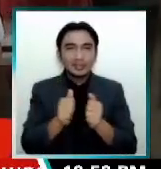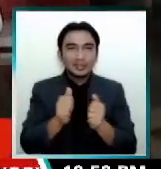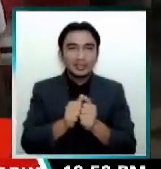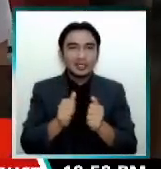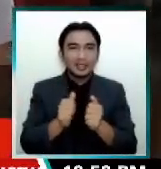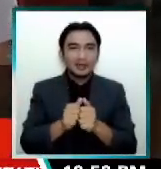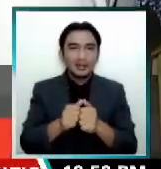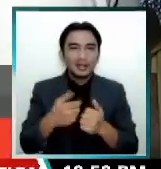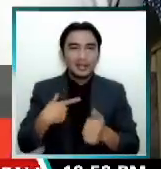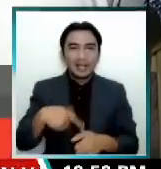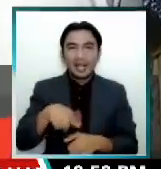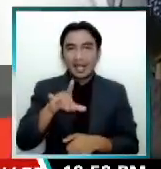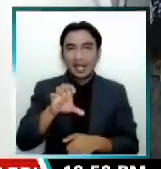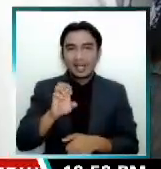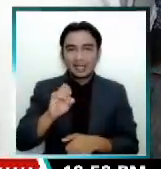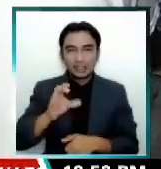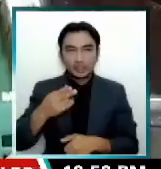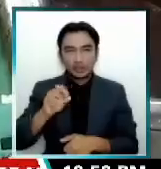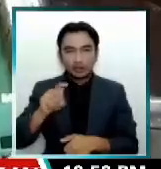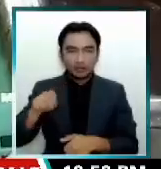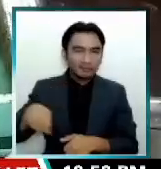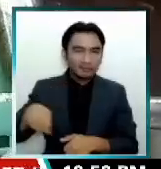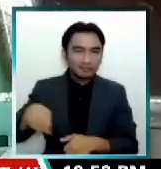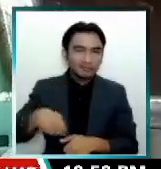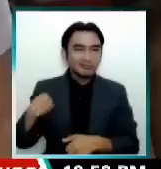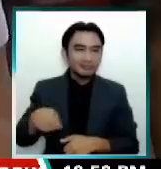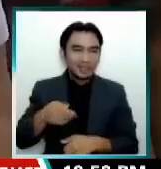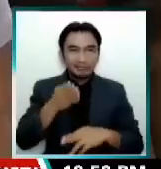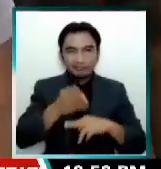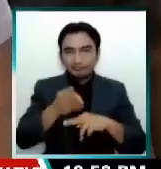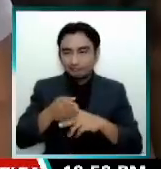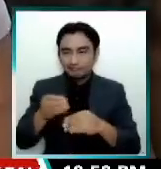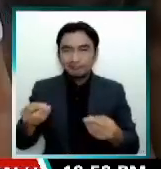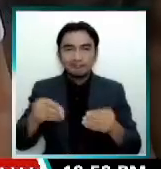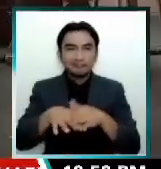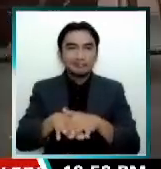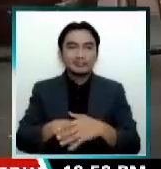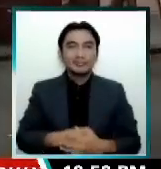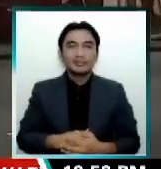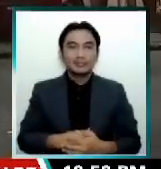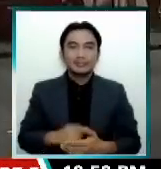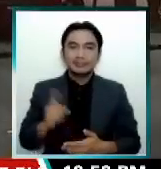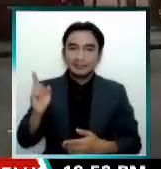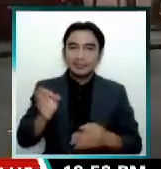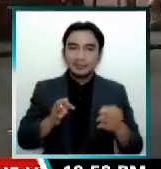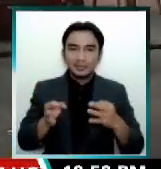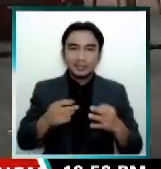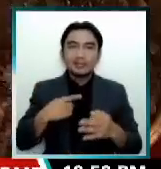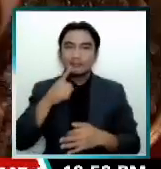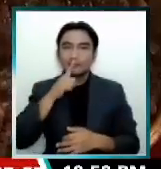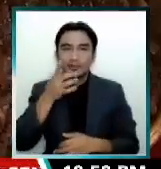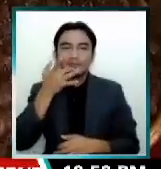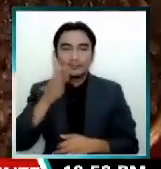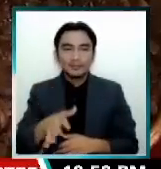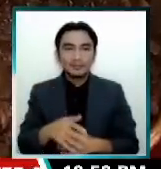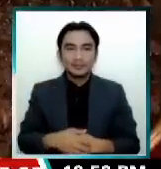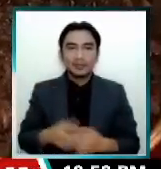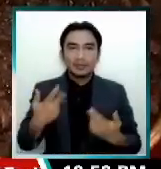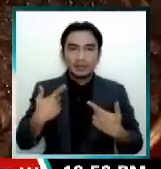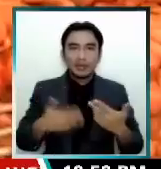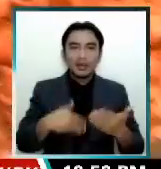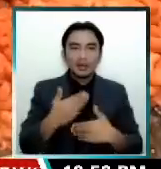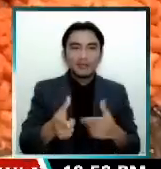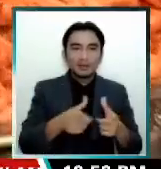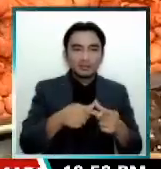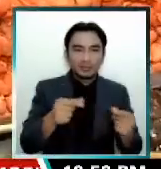po siya, especially yung sabaw niya po, ang sarap. O dinay pa namin to from Binyan po. Meron ding Japanese skewers, shawarma